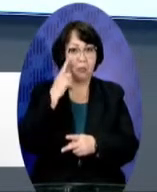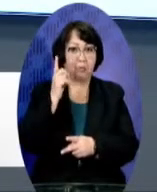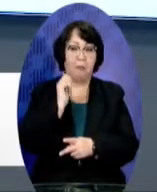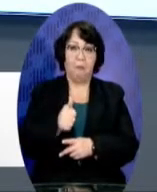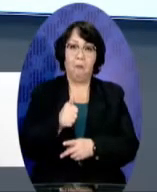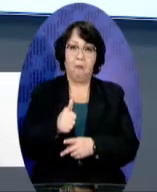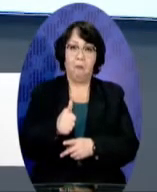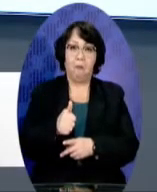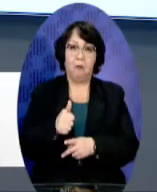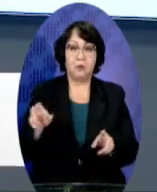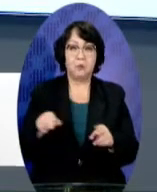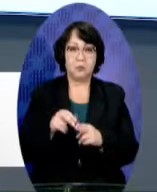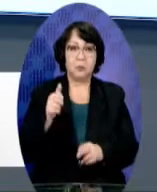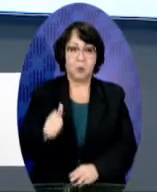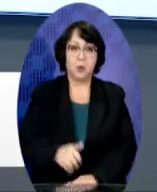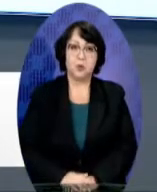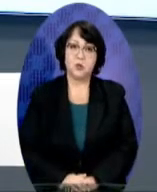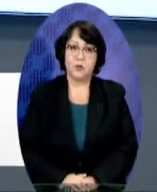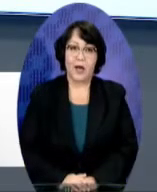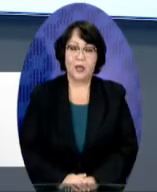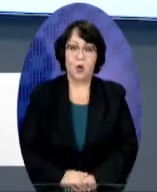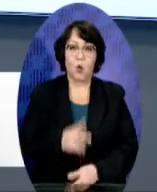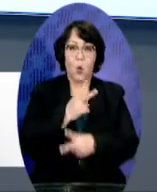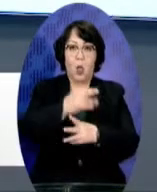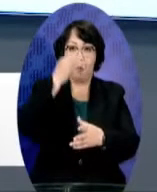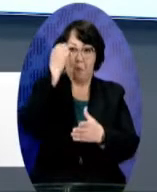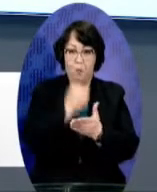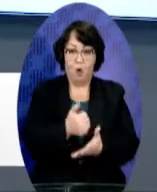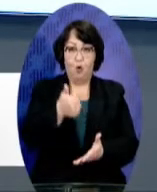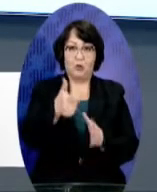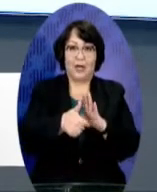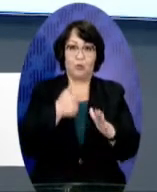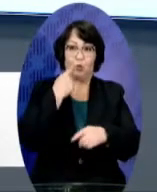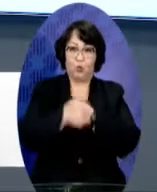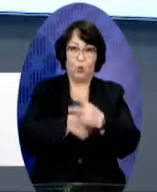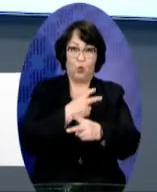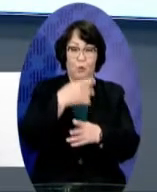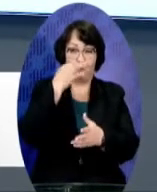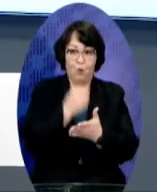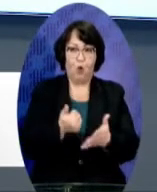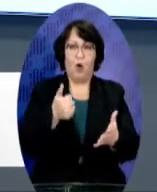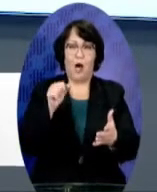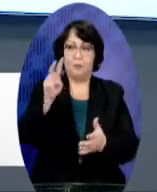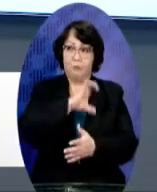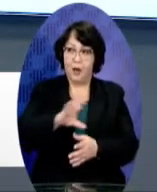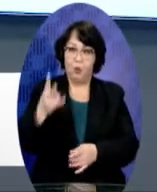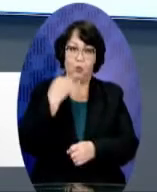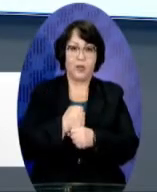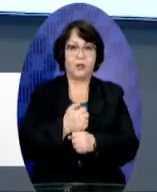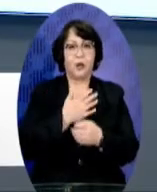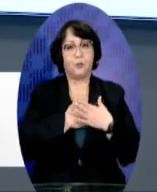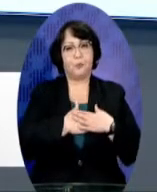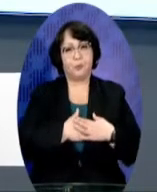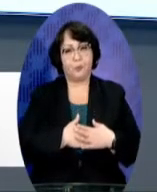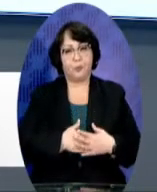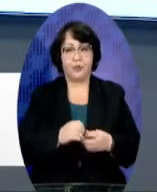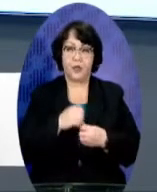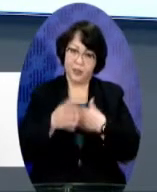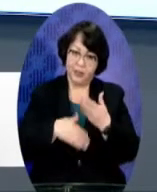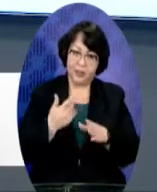хууль болж гэнэ гэдгийг бол дүгнж байгаа. За энэ хууль одоо батлагдсанараа аж ахуй нэгжүүд үйл ажиллагаагаа хэвэн явуулах, за мөн одоо энэ татвар хөнгөлөлт